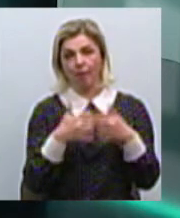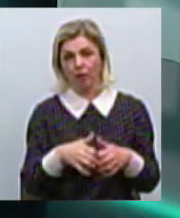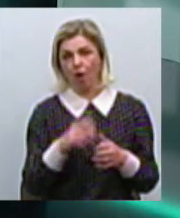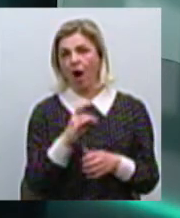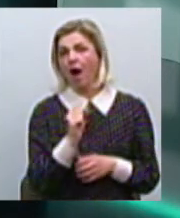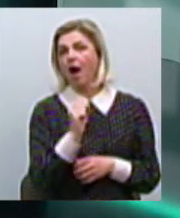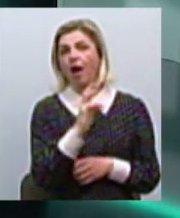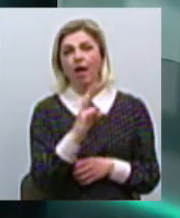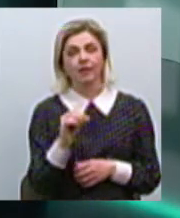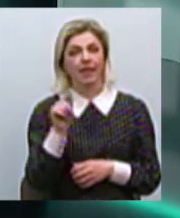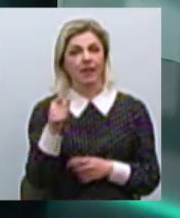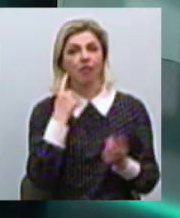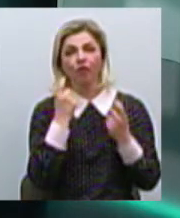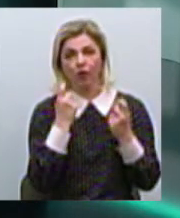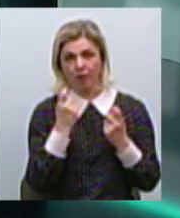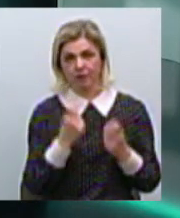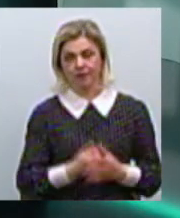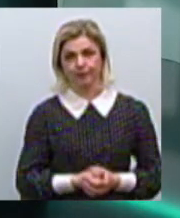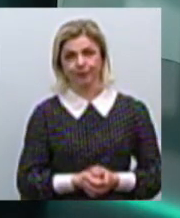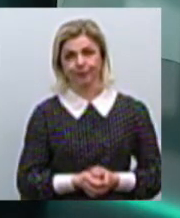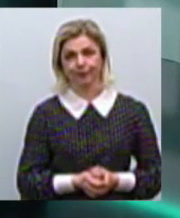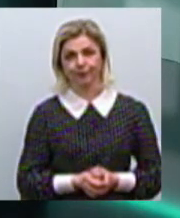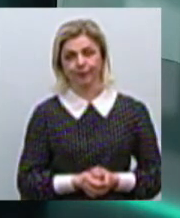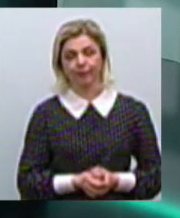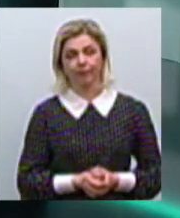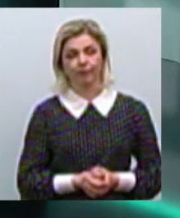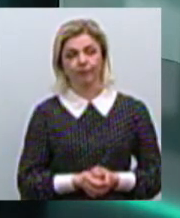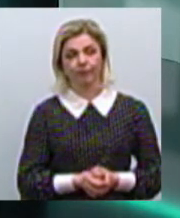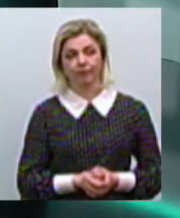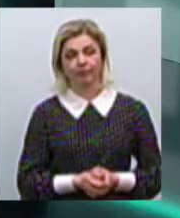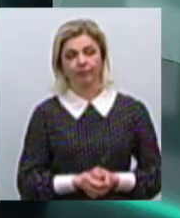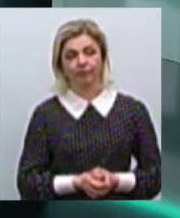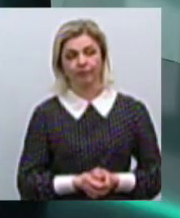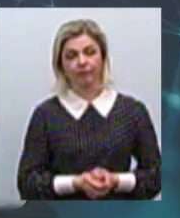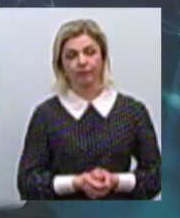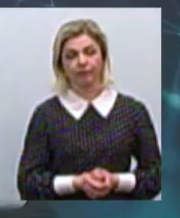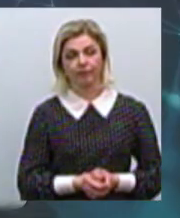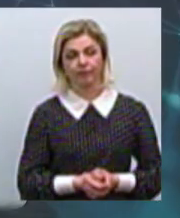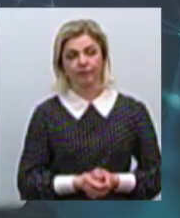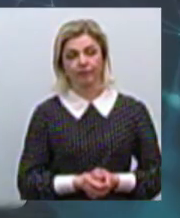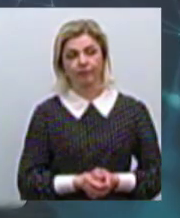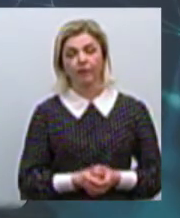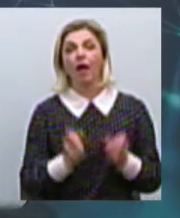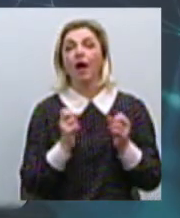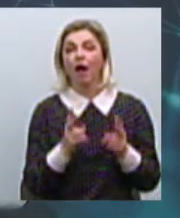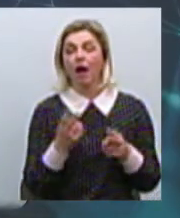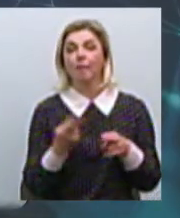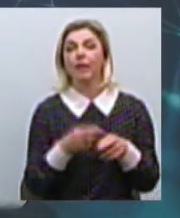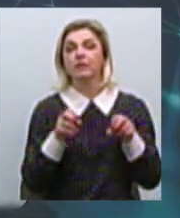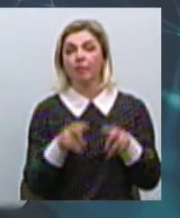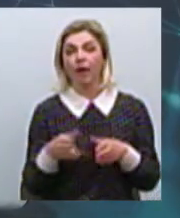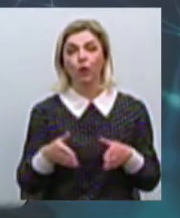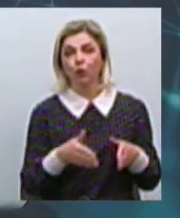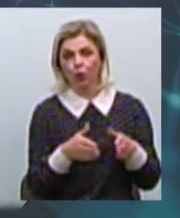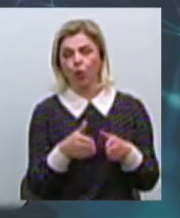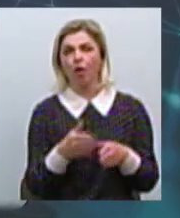дані, які вона генерує. Скажіть, будь ласка, Віталію, в мене до вас питання. Наскільки безпека дорожнього руху –